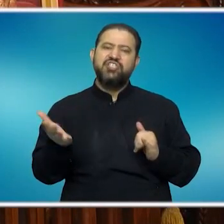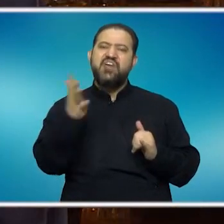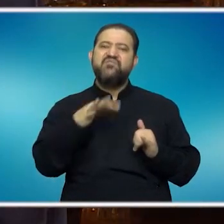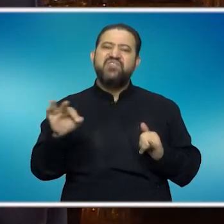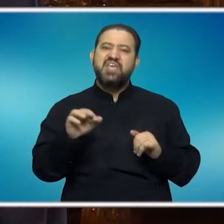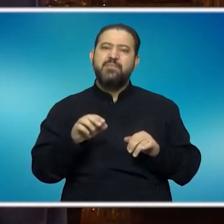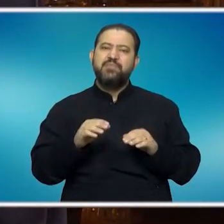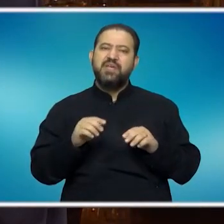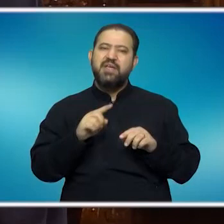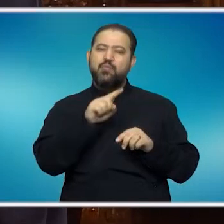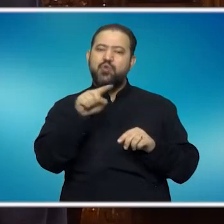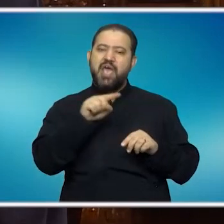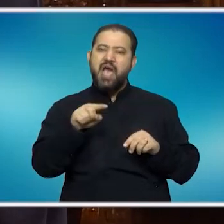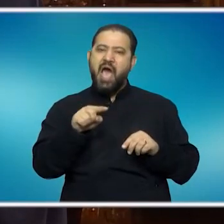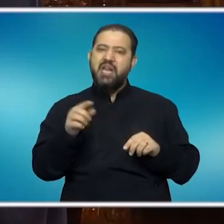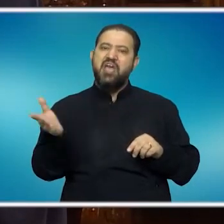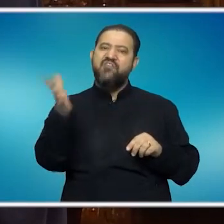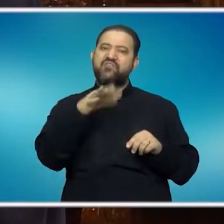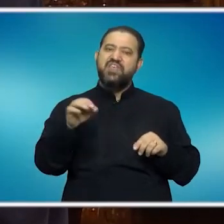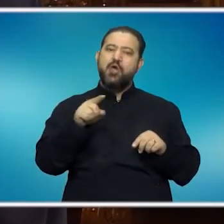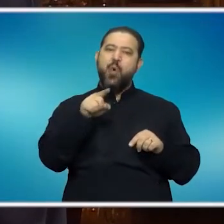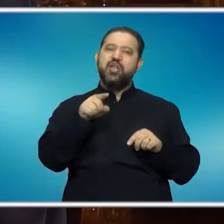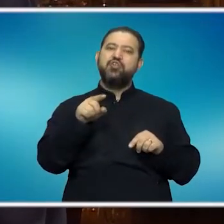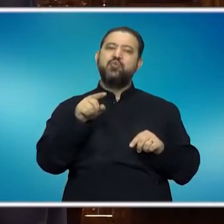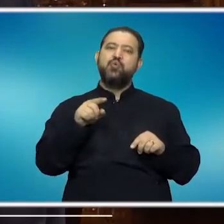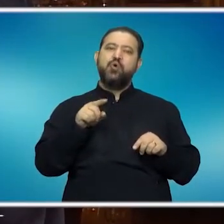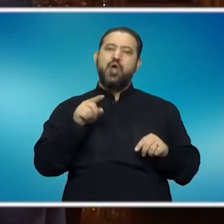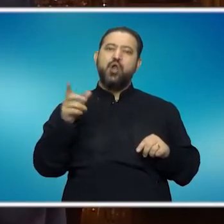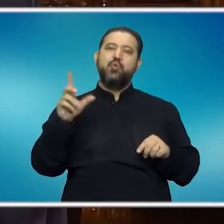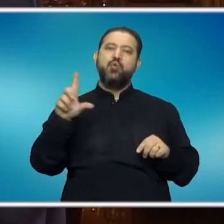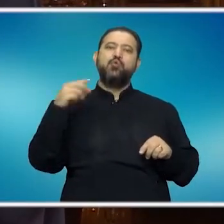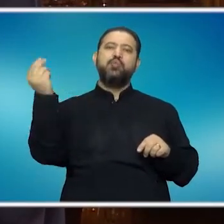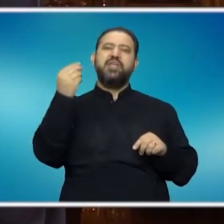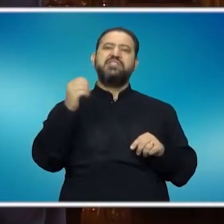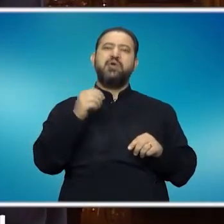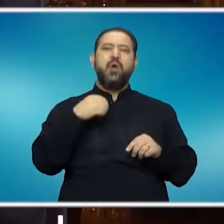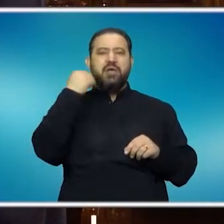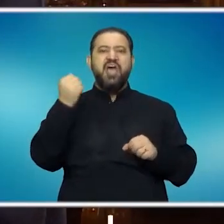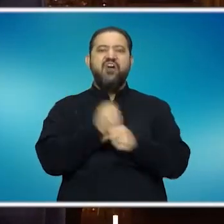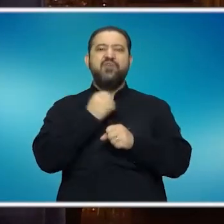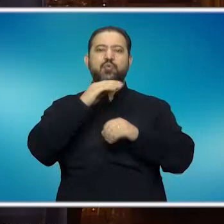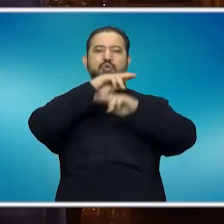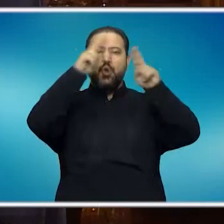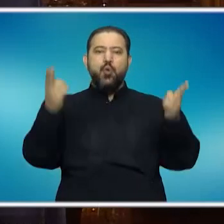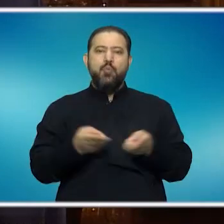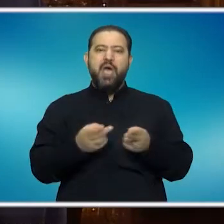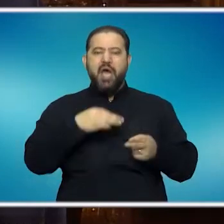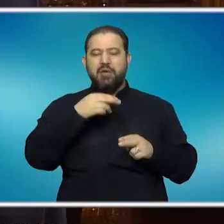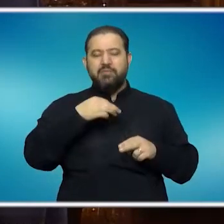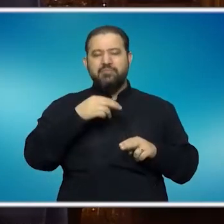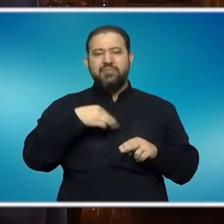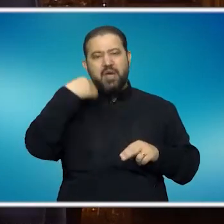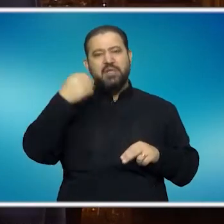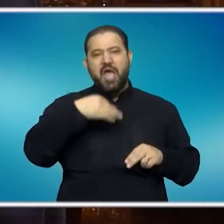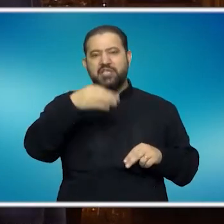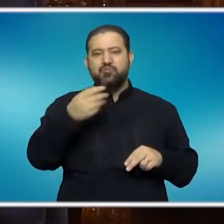ce îl asociază? Cu acel fie al lui Dumnezeu din zilele creației. Și a zis Dumnezeu să fie lumină, să fie pământul, să